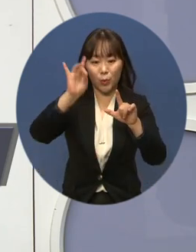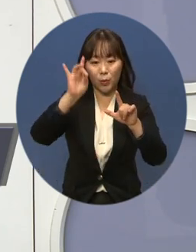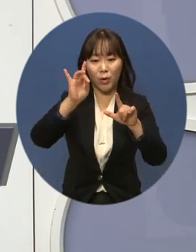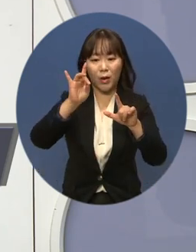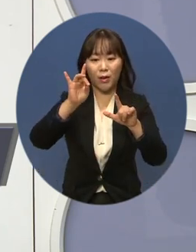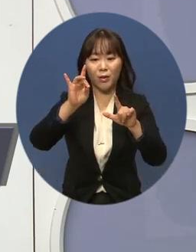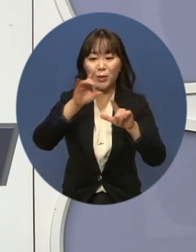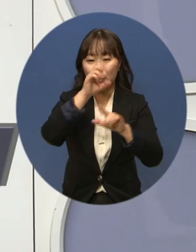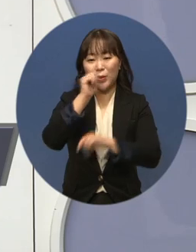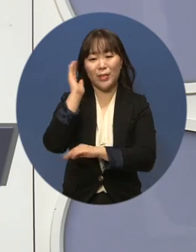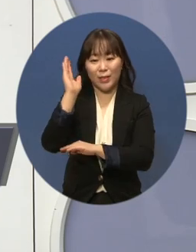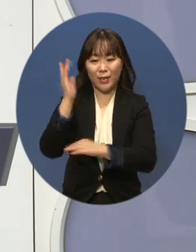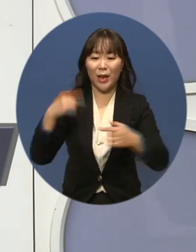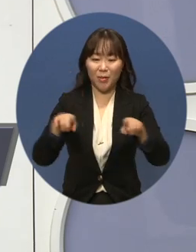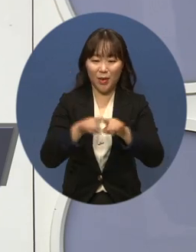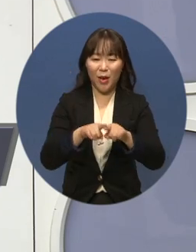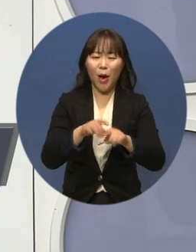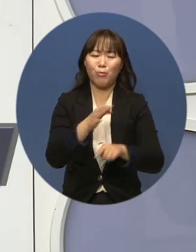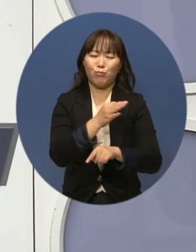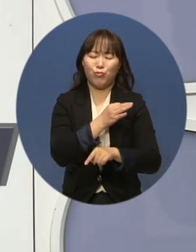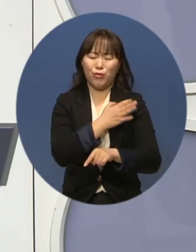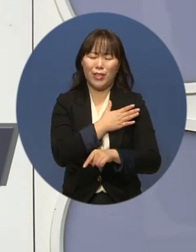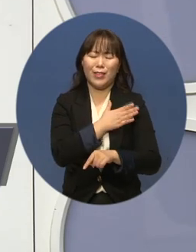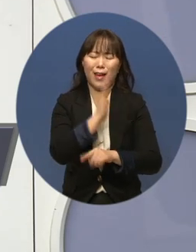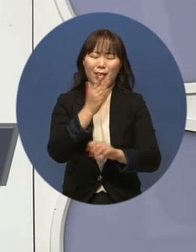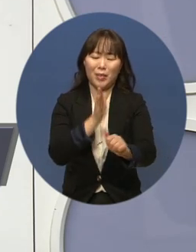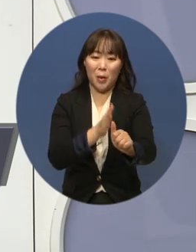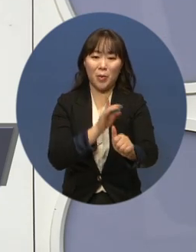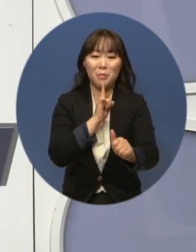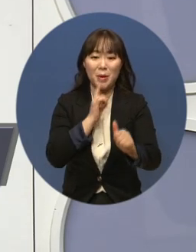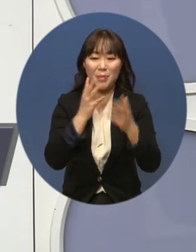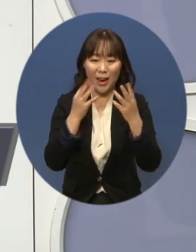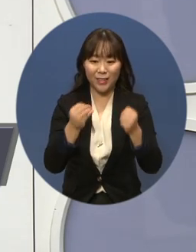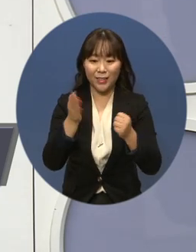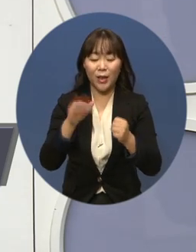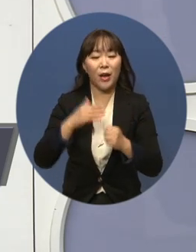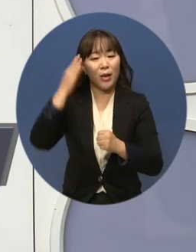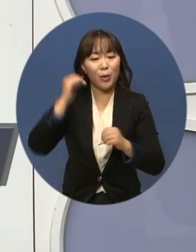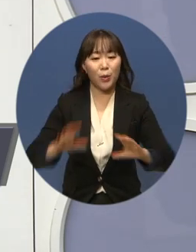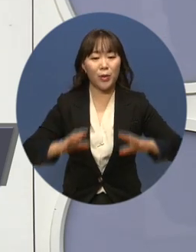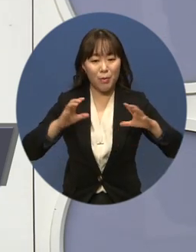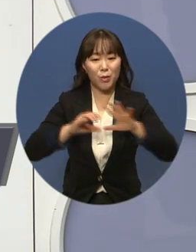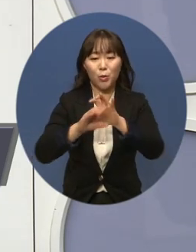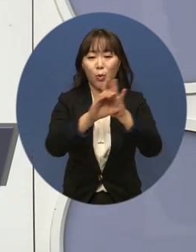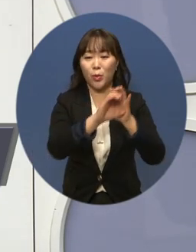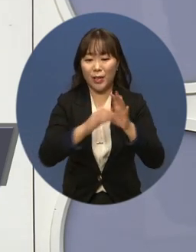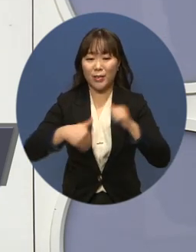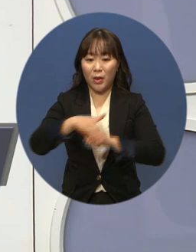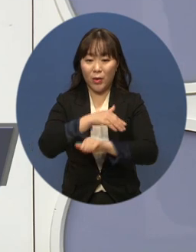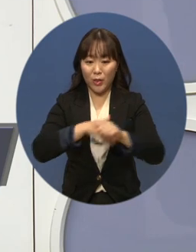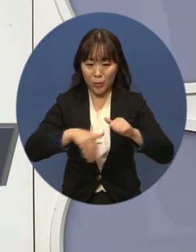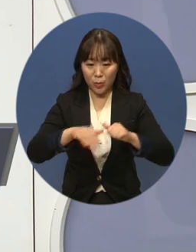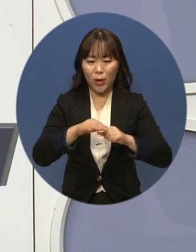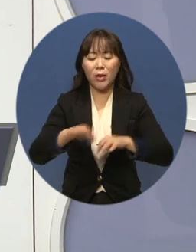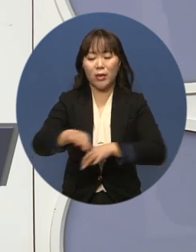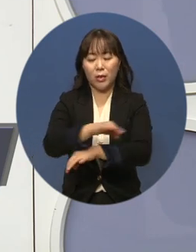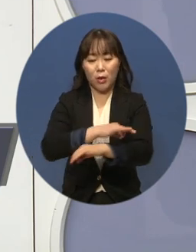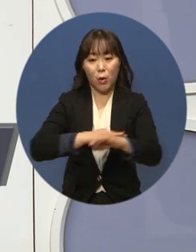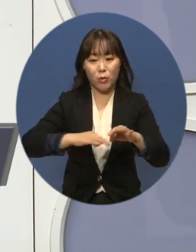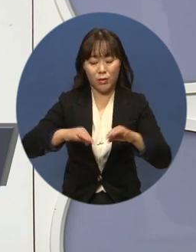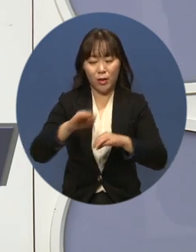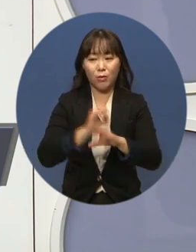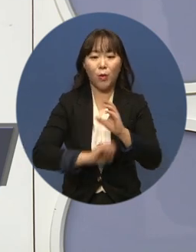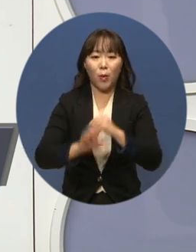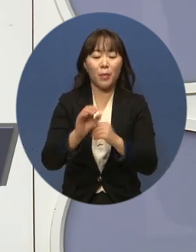뭐 덕담하면서 이제 부자 되세요 이렇게 많이 이야기를 했는데 그렇죠. 대한민국 코로나19 상황에서도 경제 선방을